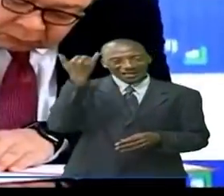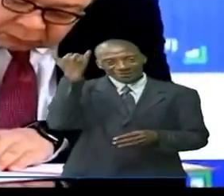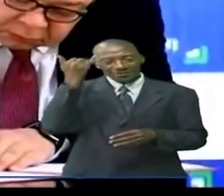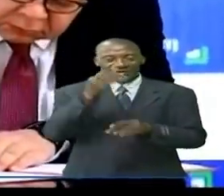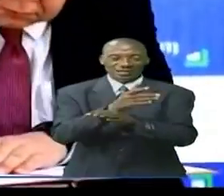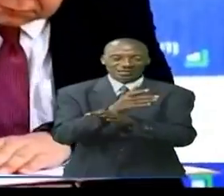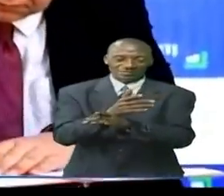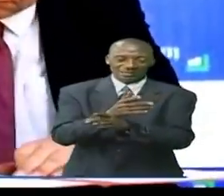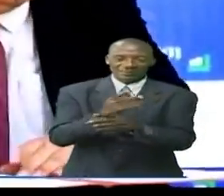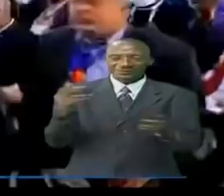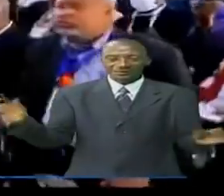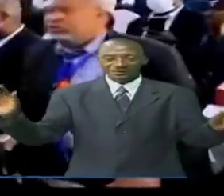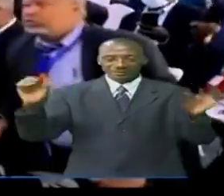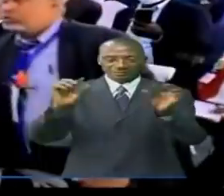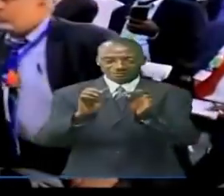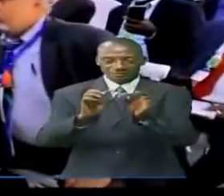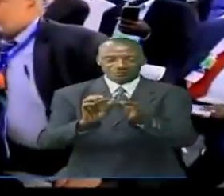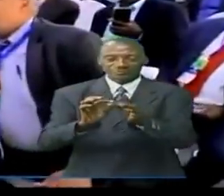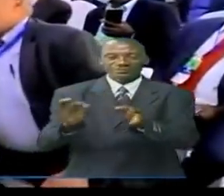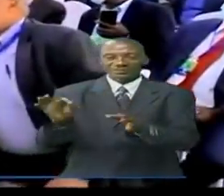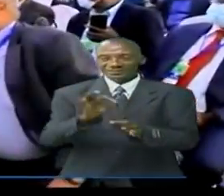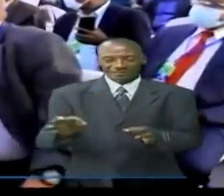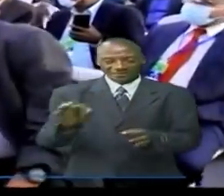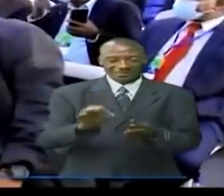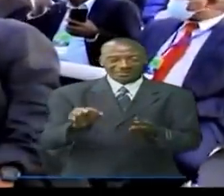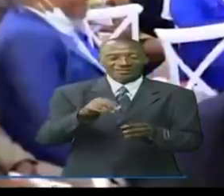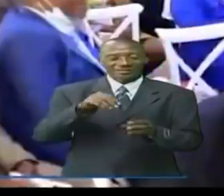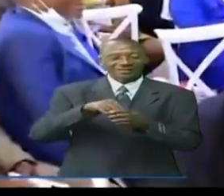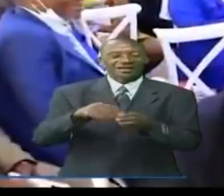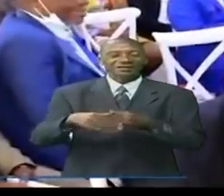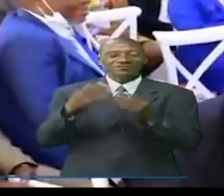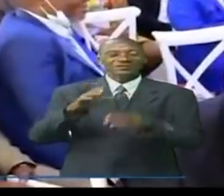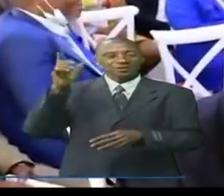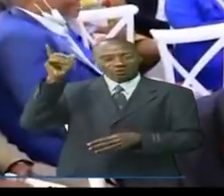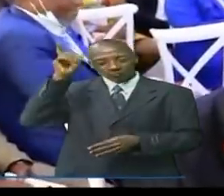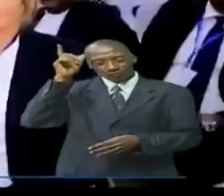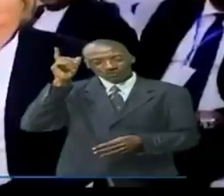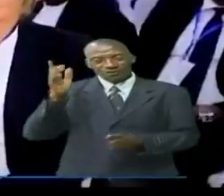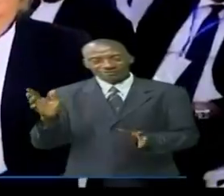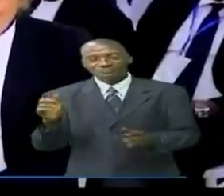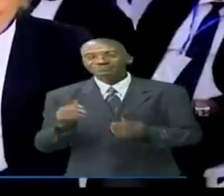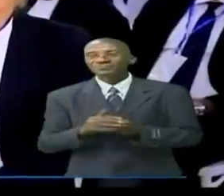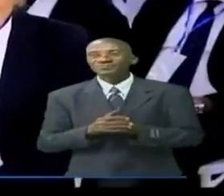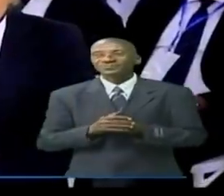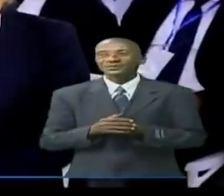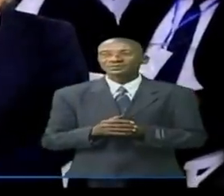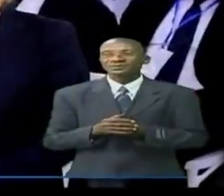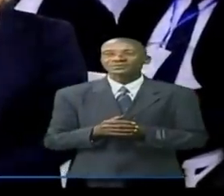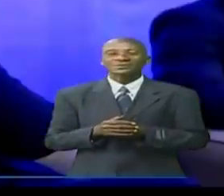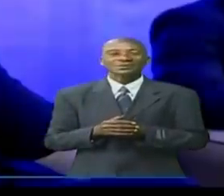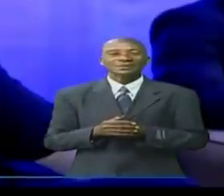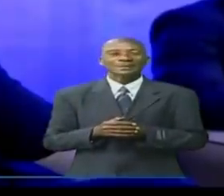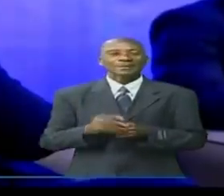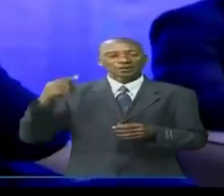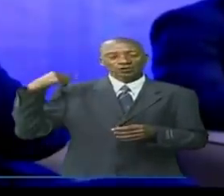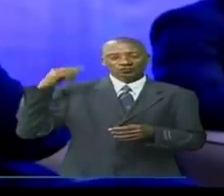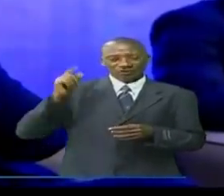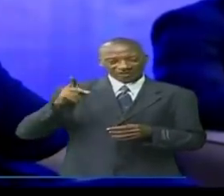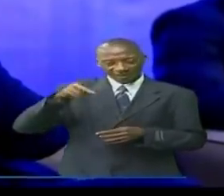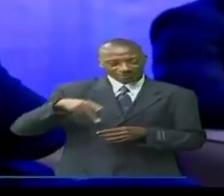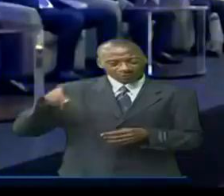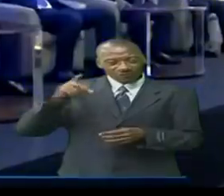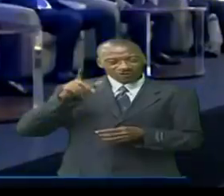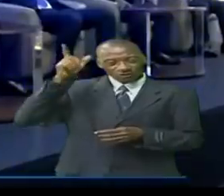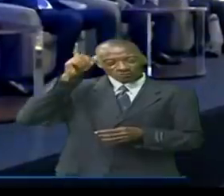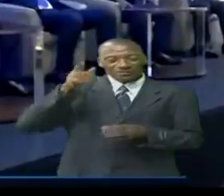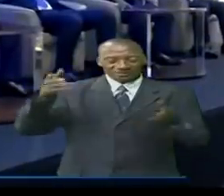au Pullman Grand Caravia. Cet événement historique qui met la RDC au centre des enjeux mondiaux de l'heure s'est passé en présence du gouverneur de la province du Haut-Katanga